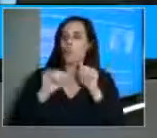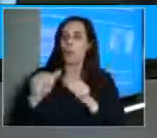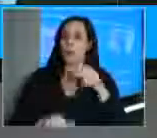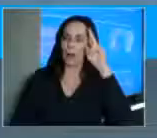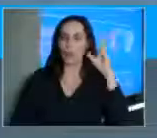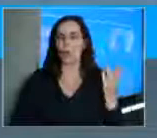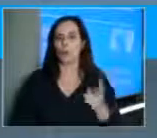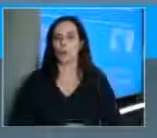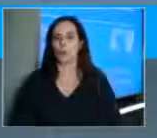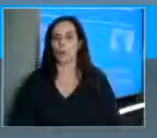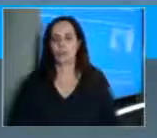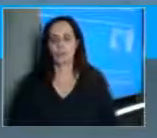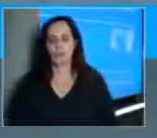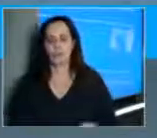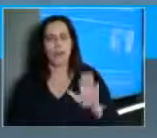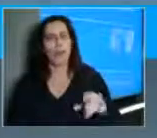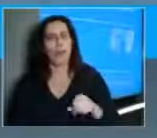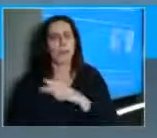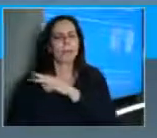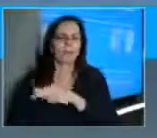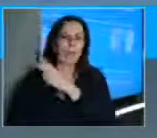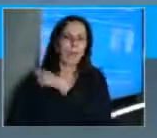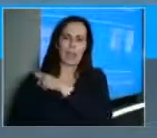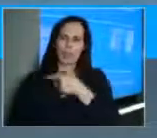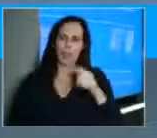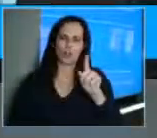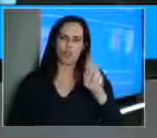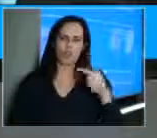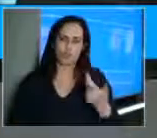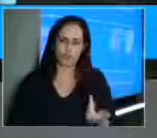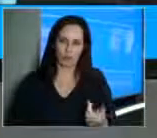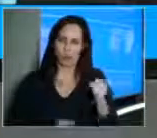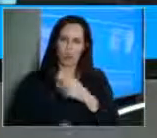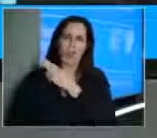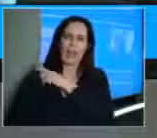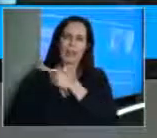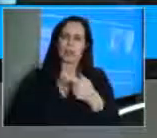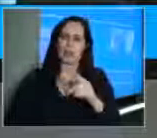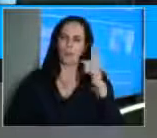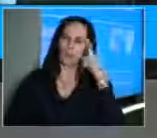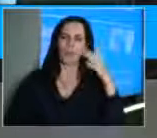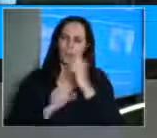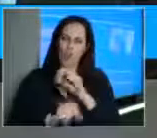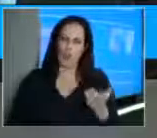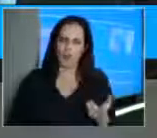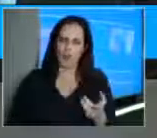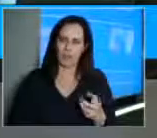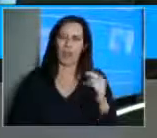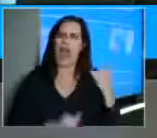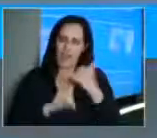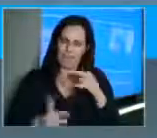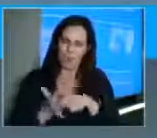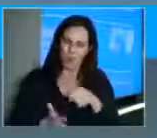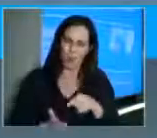ולשתף. גם את בסדר עם קפטן ג'ורג' והשפה... אף אחד לא הביא את קפטן ג'ורג' בגלל העמדות האידיאולוגיות שלו. אבל בסדר עם זה. הביאו